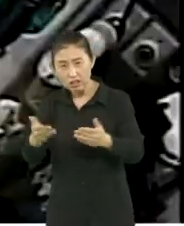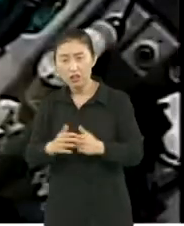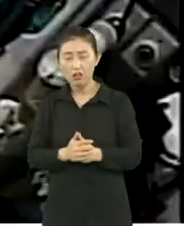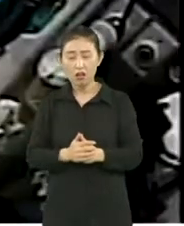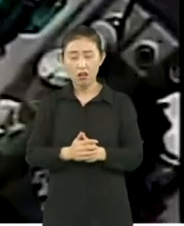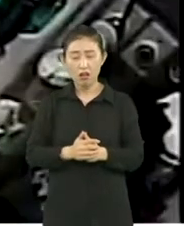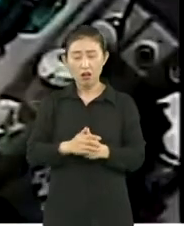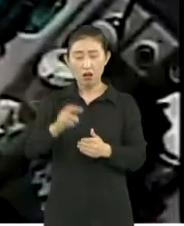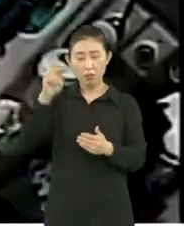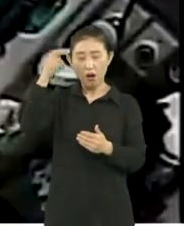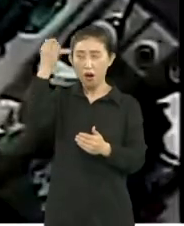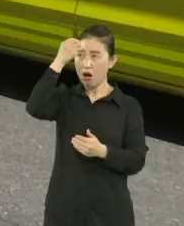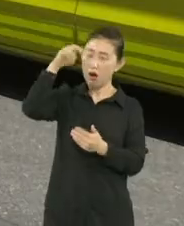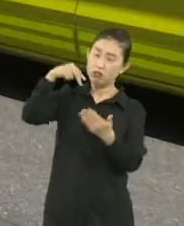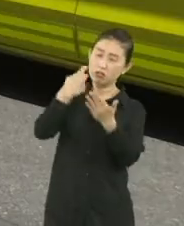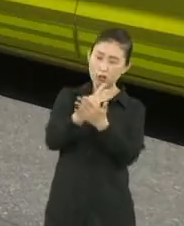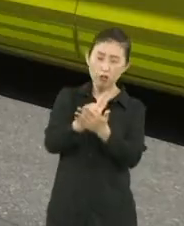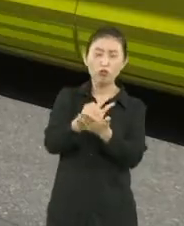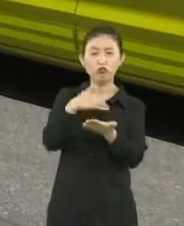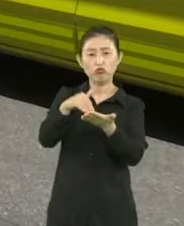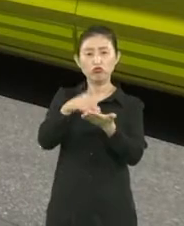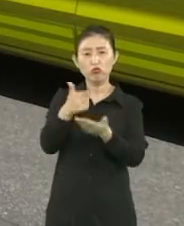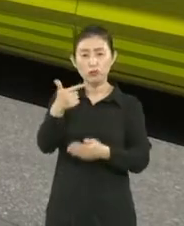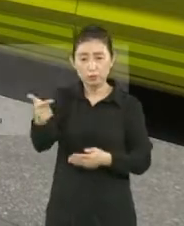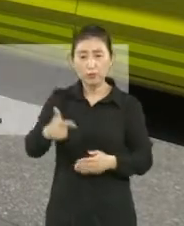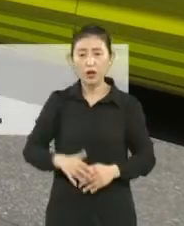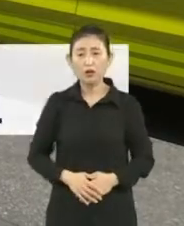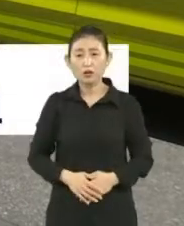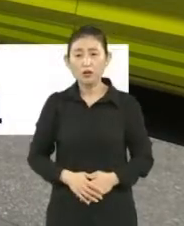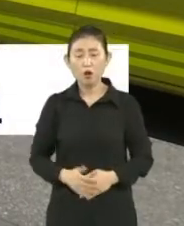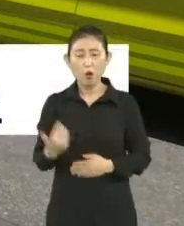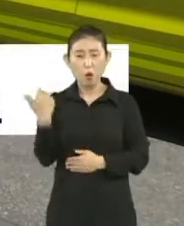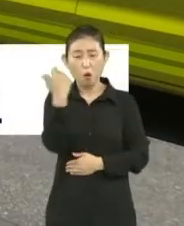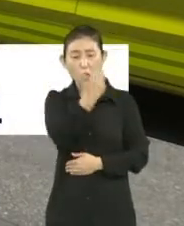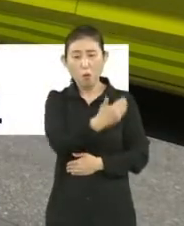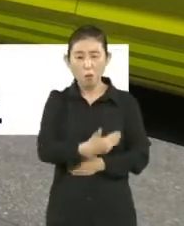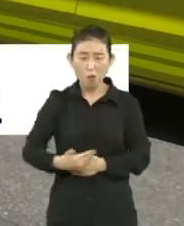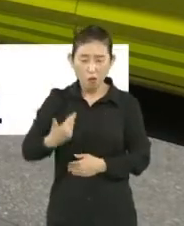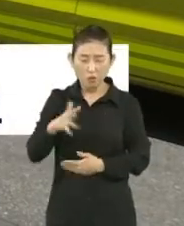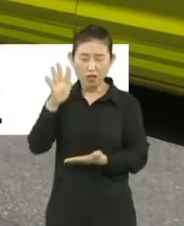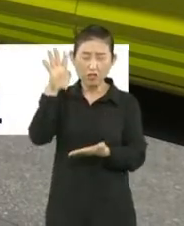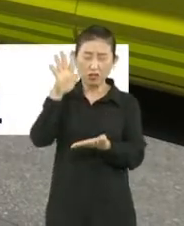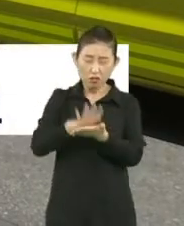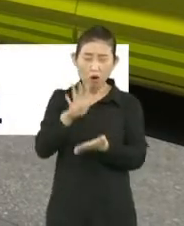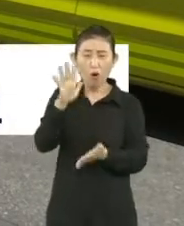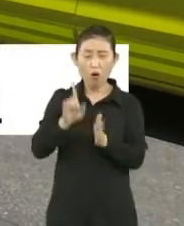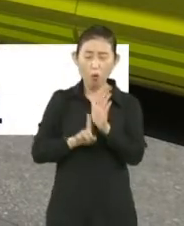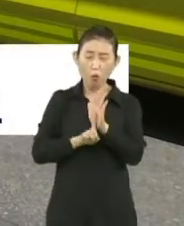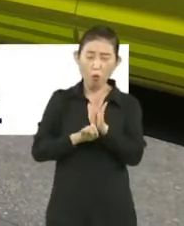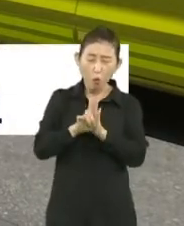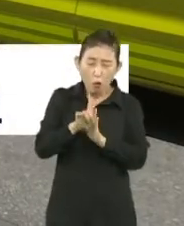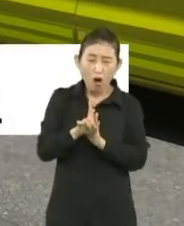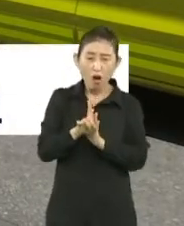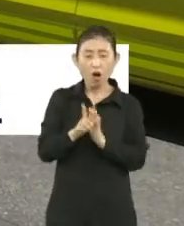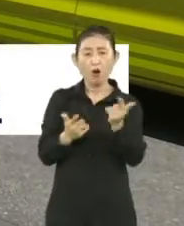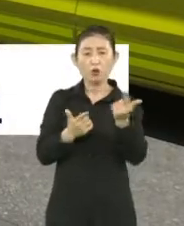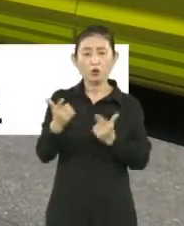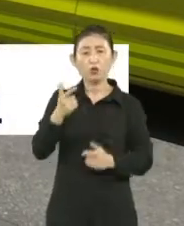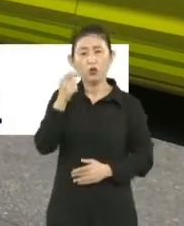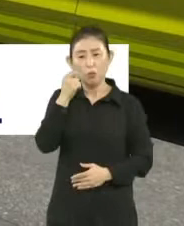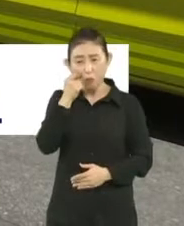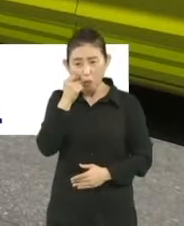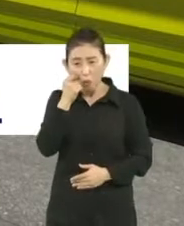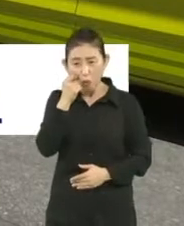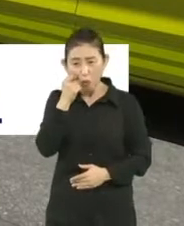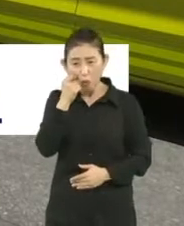발생이 가장 많았습니다 세운 을 조절할 수 있는 최문종 추가 무너짐 으로서 땀을 잘 못 드리게 되고 그러므로 샌들